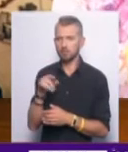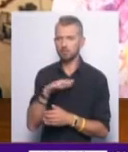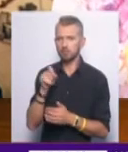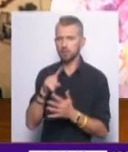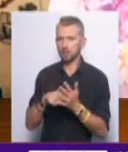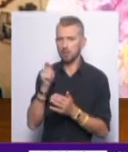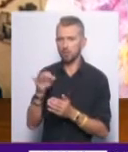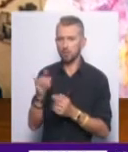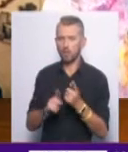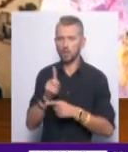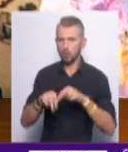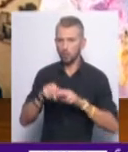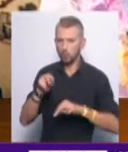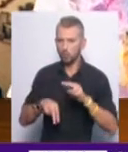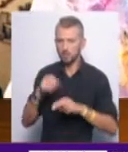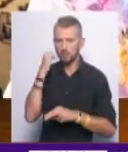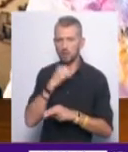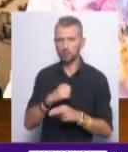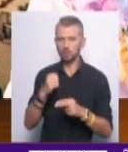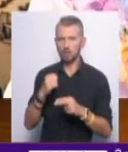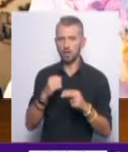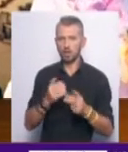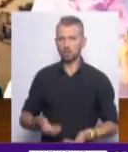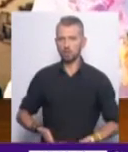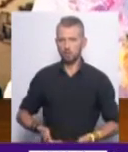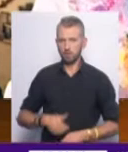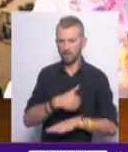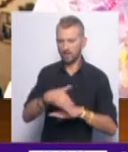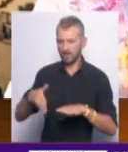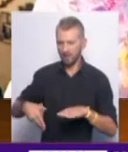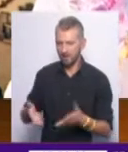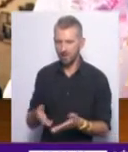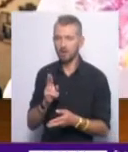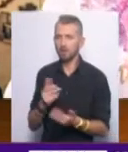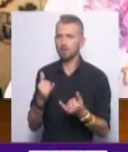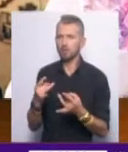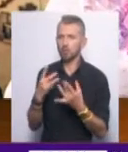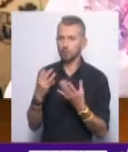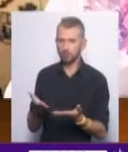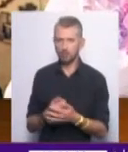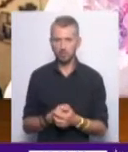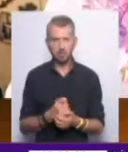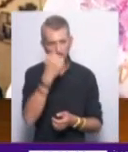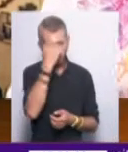приводу реконструкції старих житлових кварталів. Яким чином можете зараз прокоментувати? Дякую, я